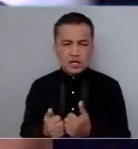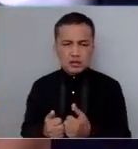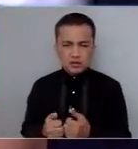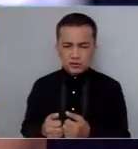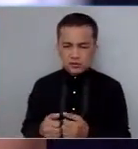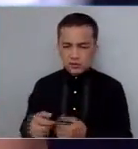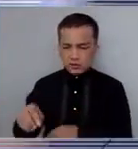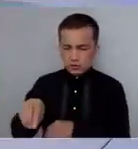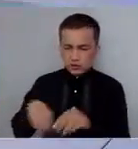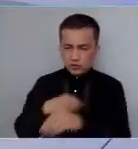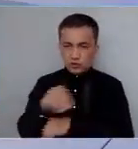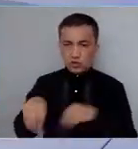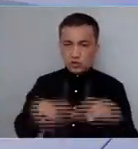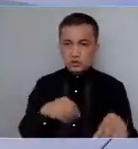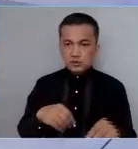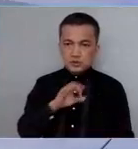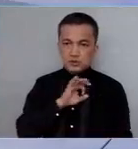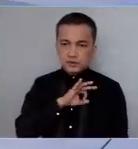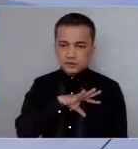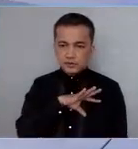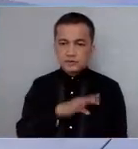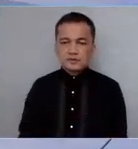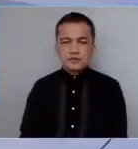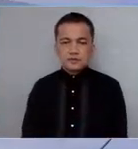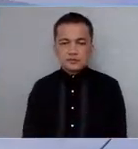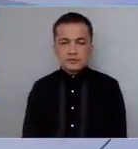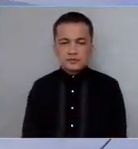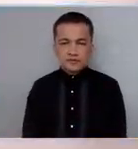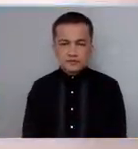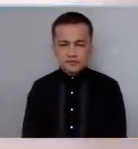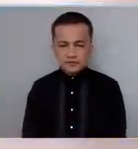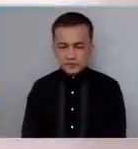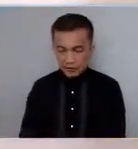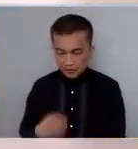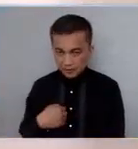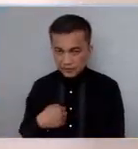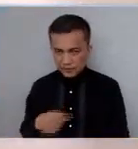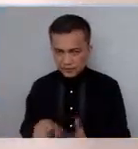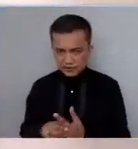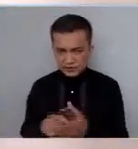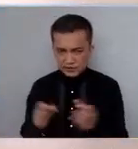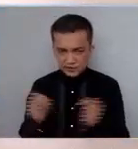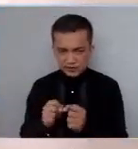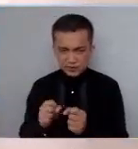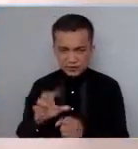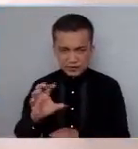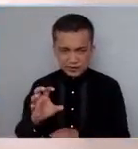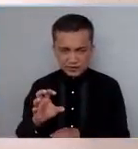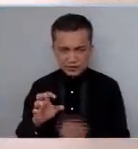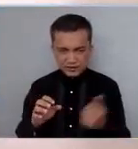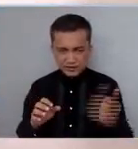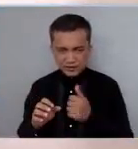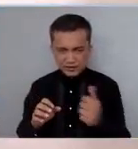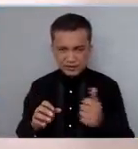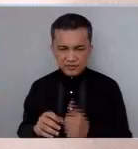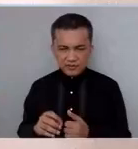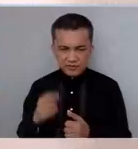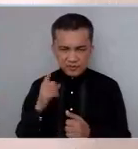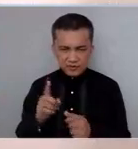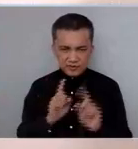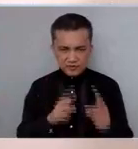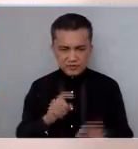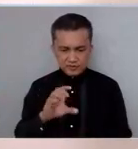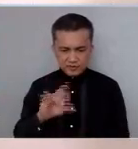yung kita mo? I started very small. Nangutang lang ako ng 500 pesos. Actually, pamasahe lang siya para to my